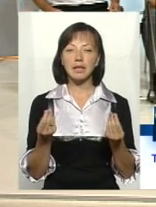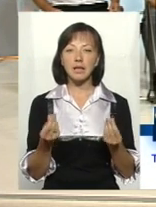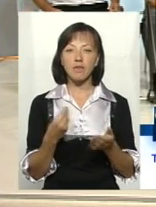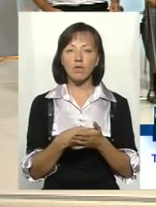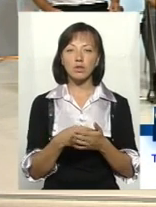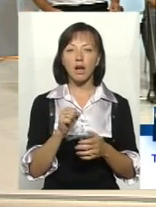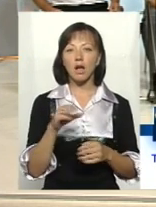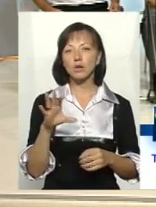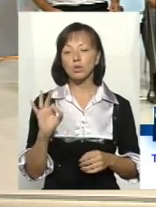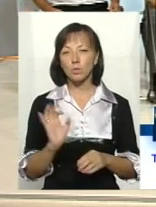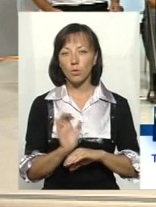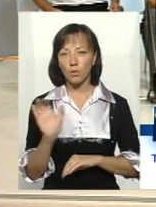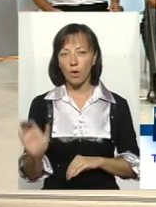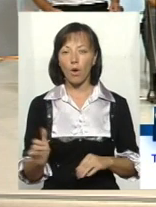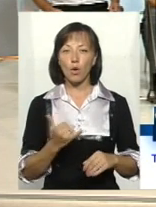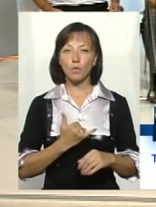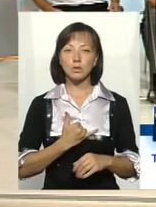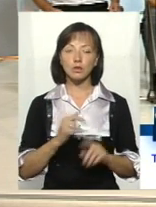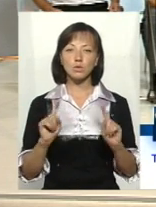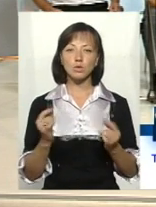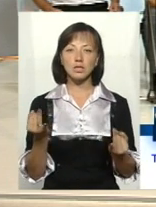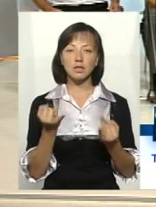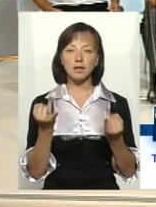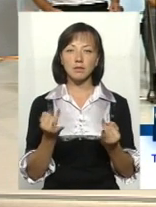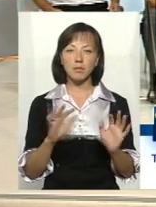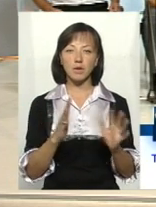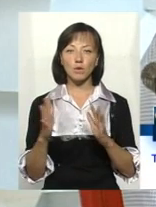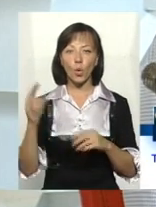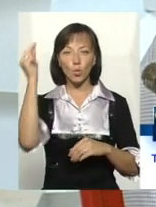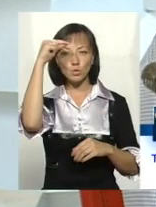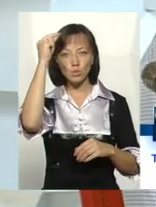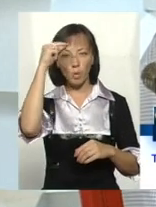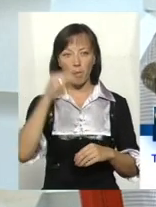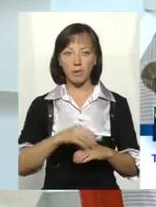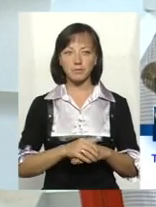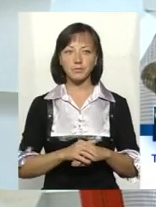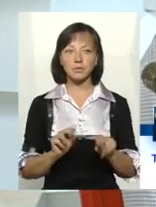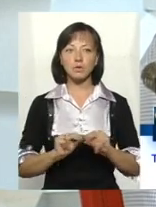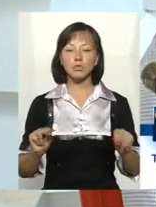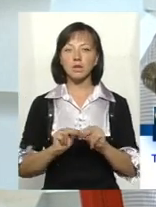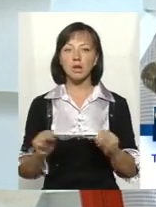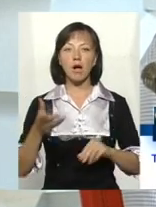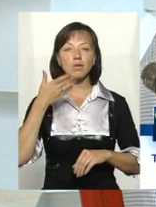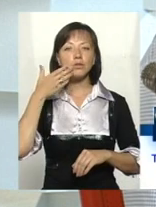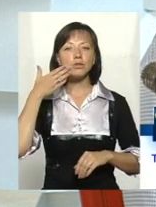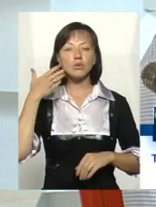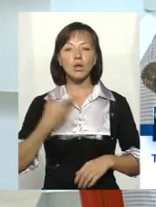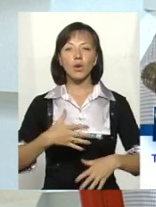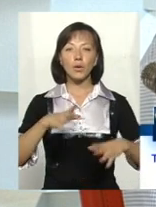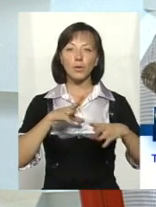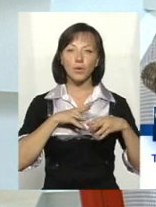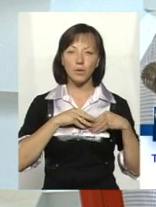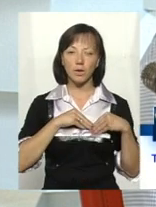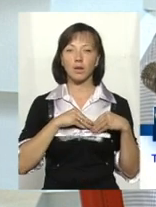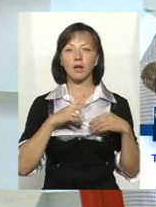АТО воинам отсылали. У нас очень интересно происходила учеба. Учителя облегченно вздохнули,